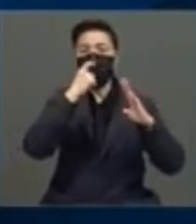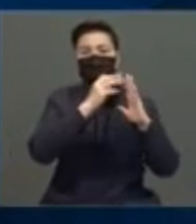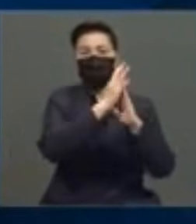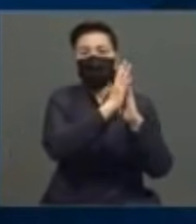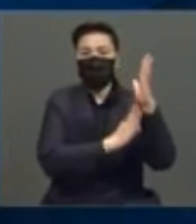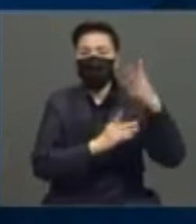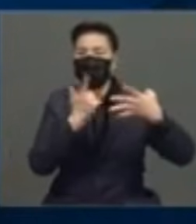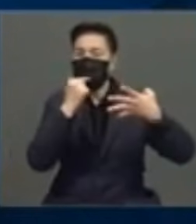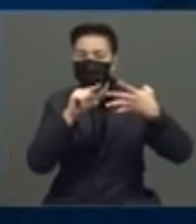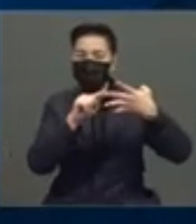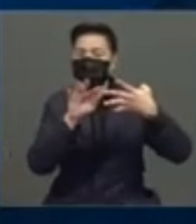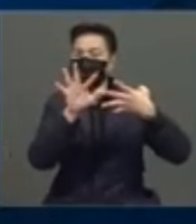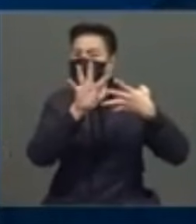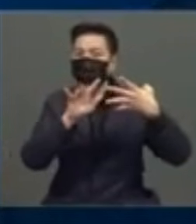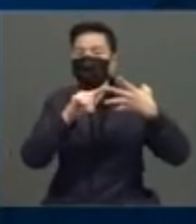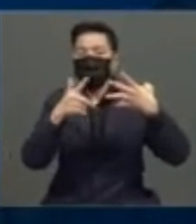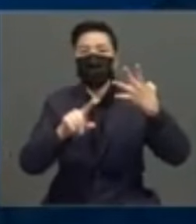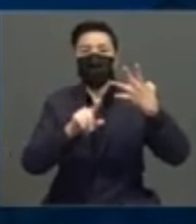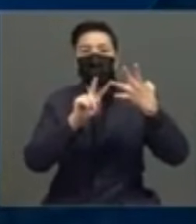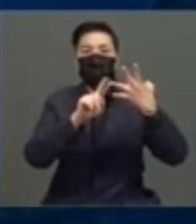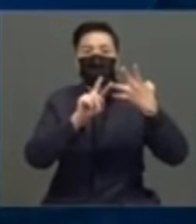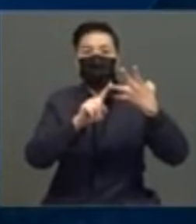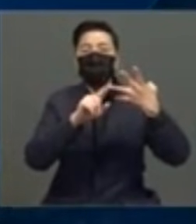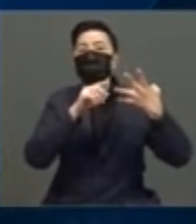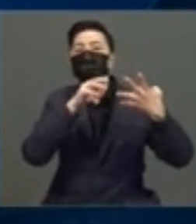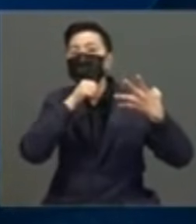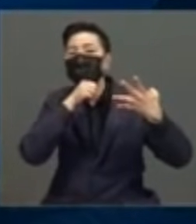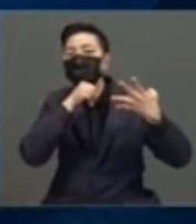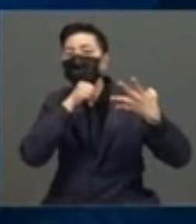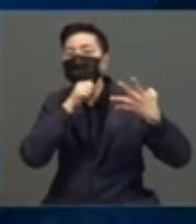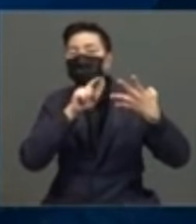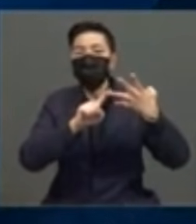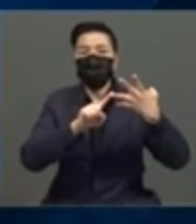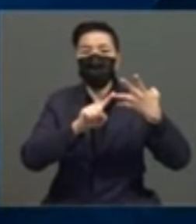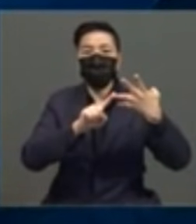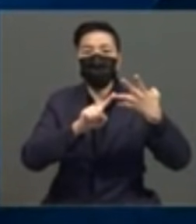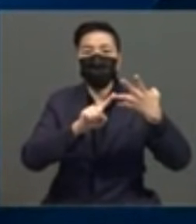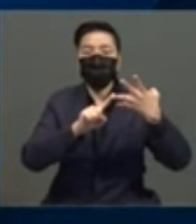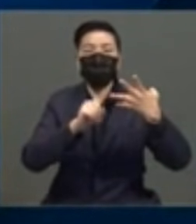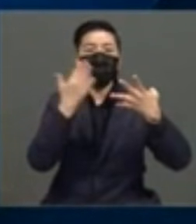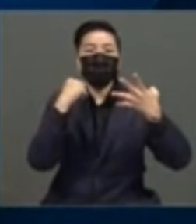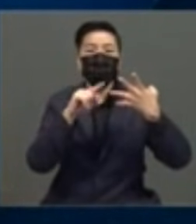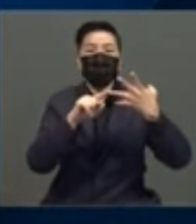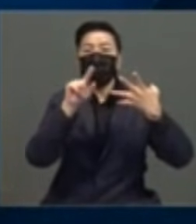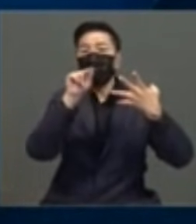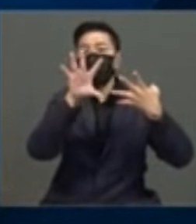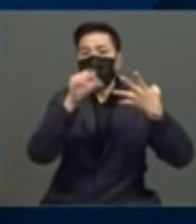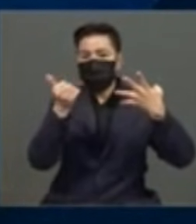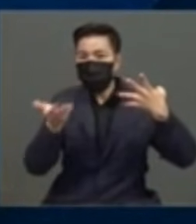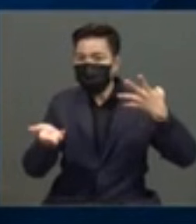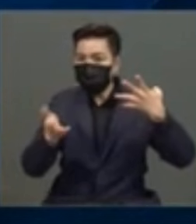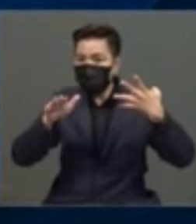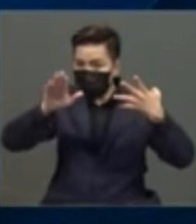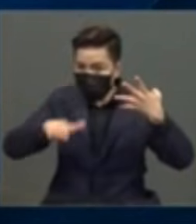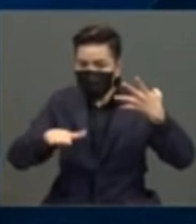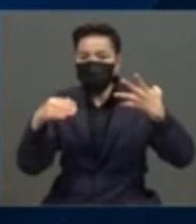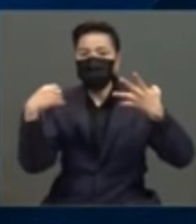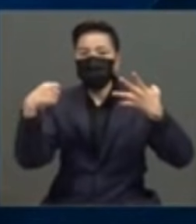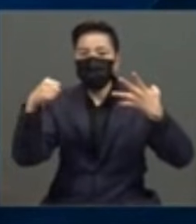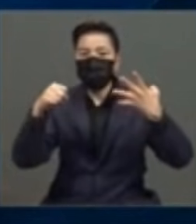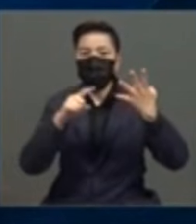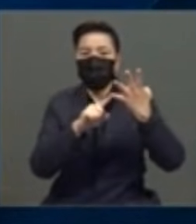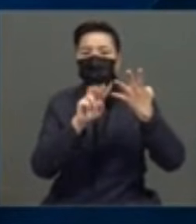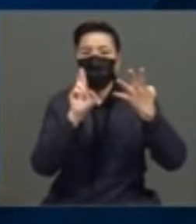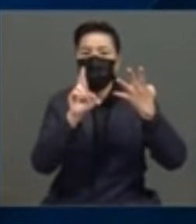ายพื้นที่เลยนะครับแล้วก็พื้นที่ควบคุมจาก25เป็น10จังหวัดพื้นที่เฝ้า